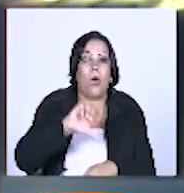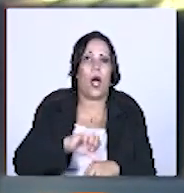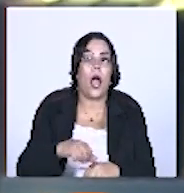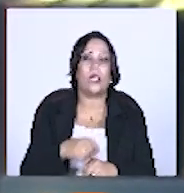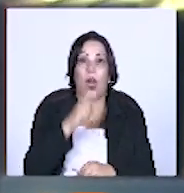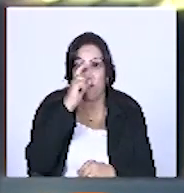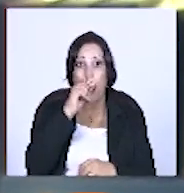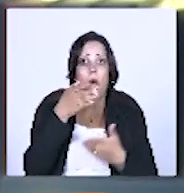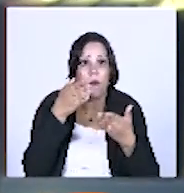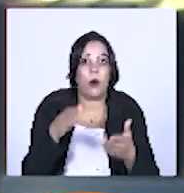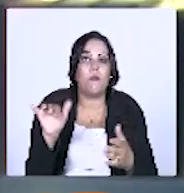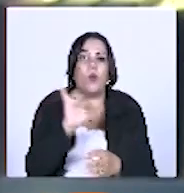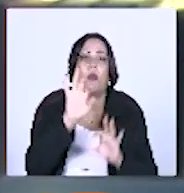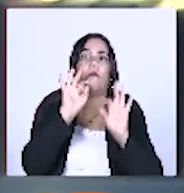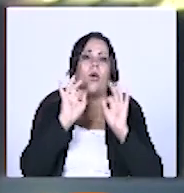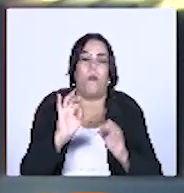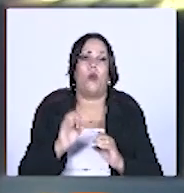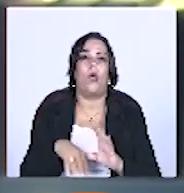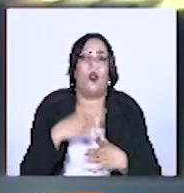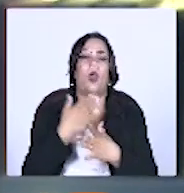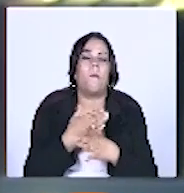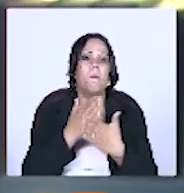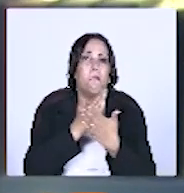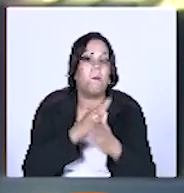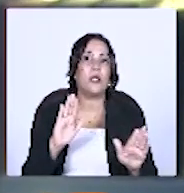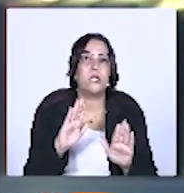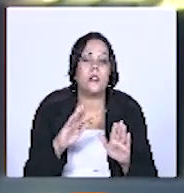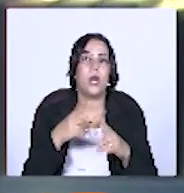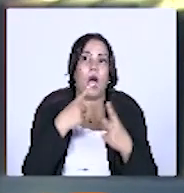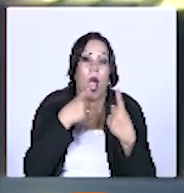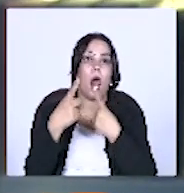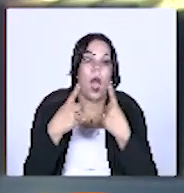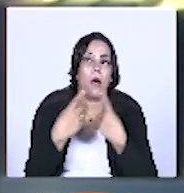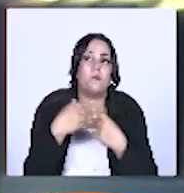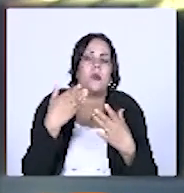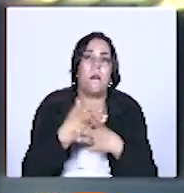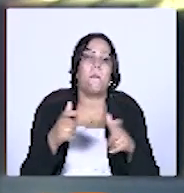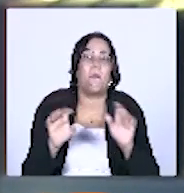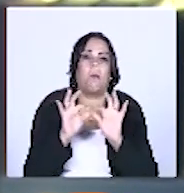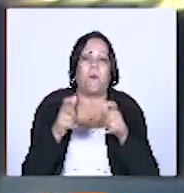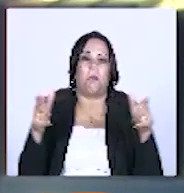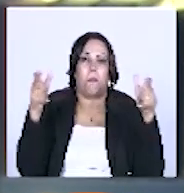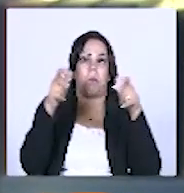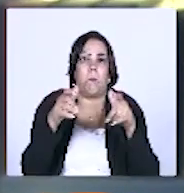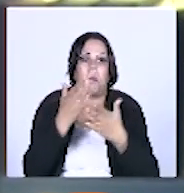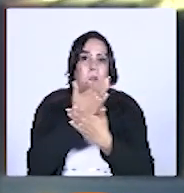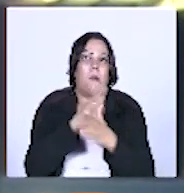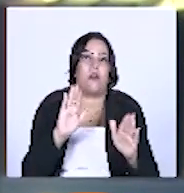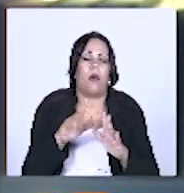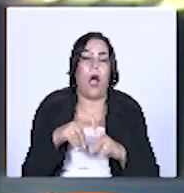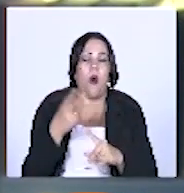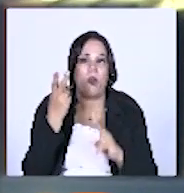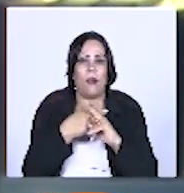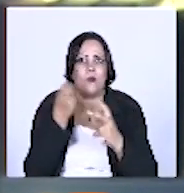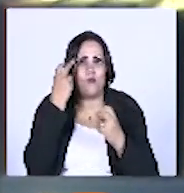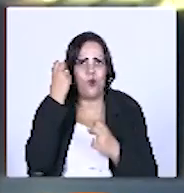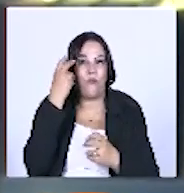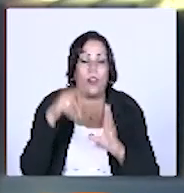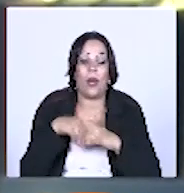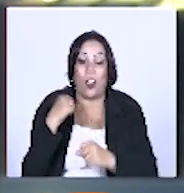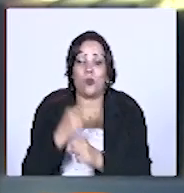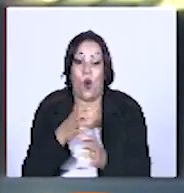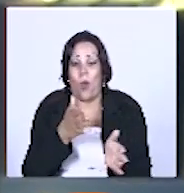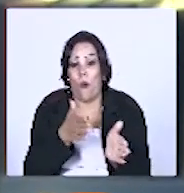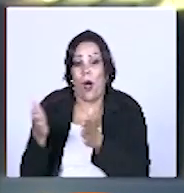الريف دي مساله مهمه وليس فقط الحوار في القاعات الكبرى او الحوار بين المثقفين ده ليه